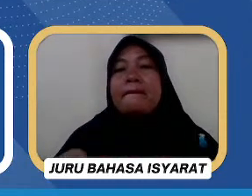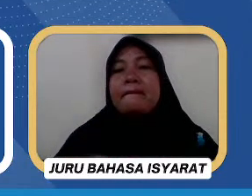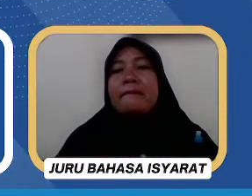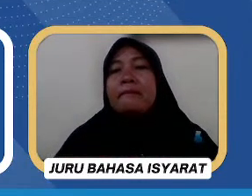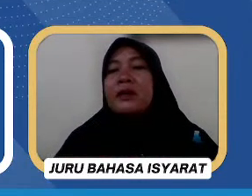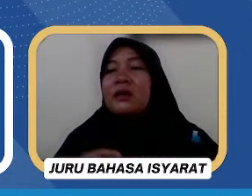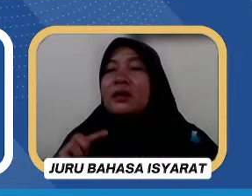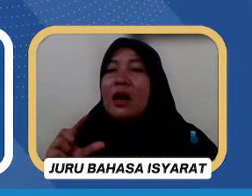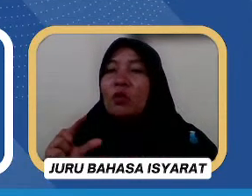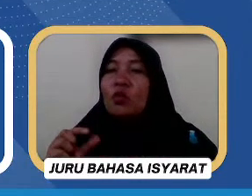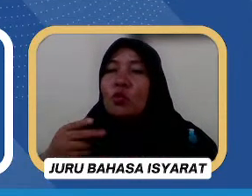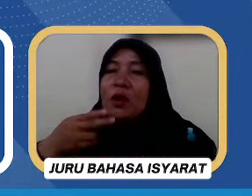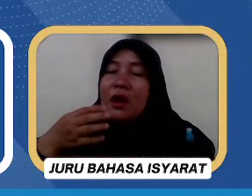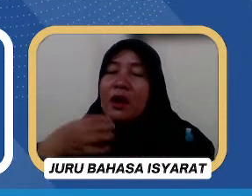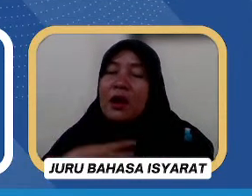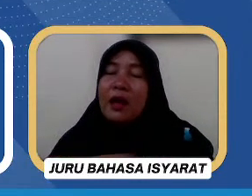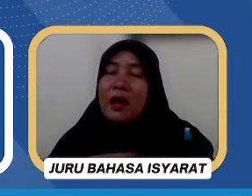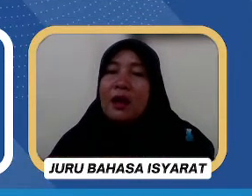Pancasila itu penting untuk